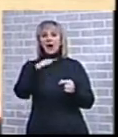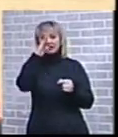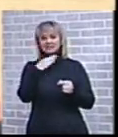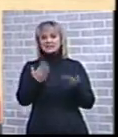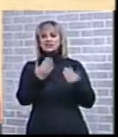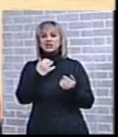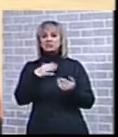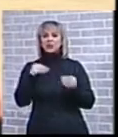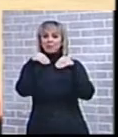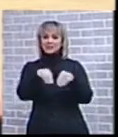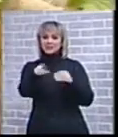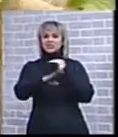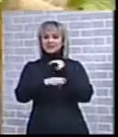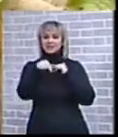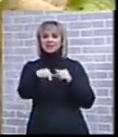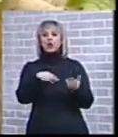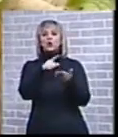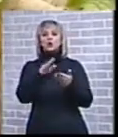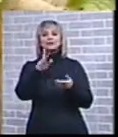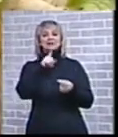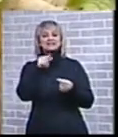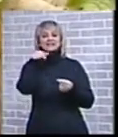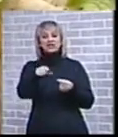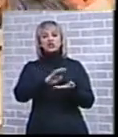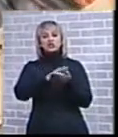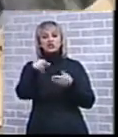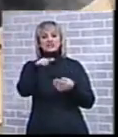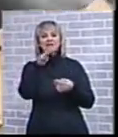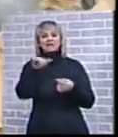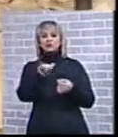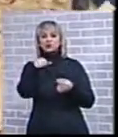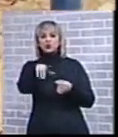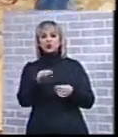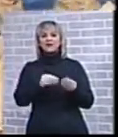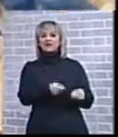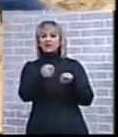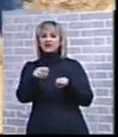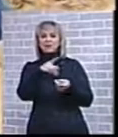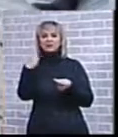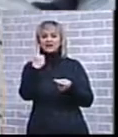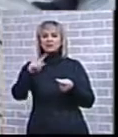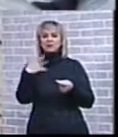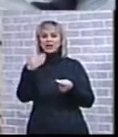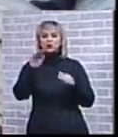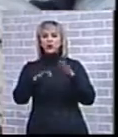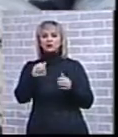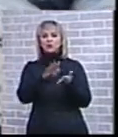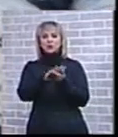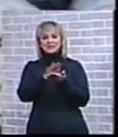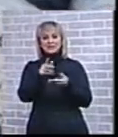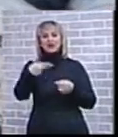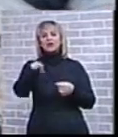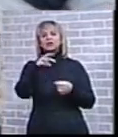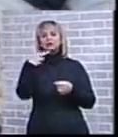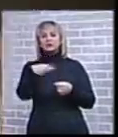или дед мой посадил дерево. Город стал зеленее и чище. Во время субботника вывезено 1500 тонн мусора. Галина Белоусова,